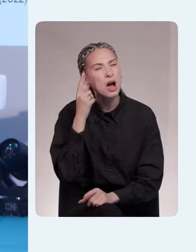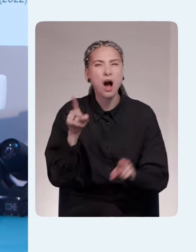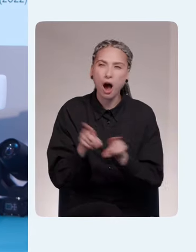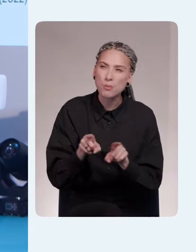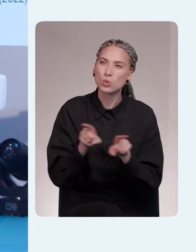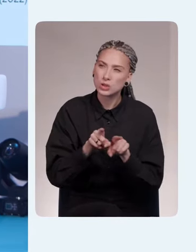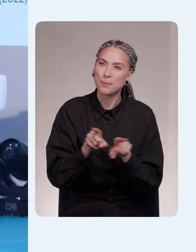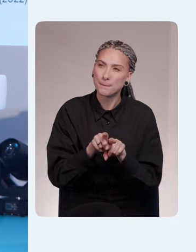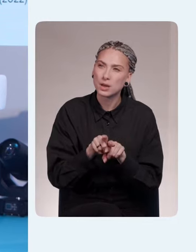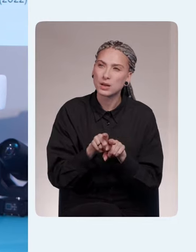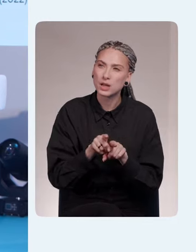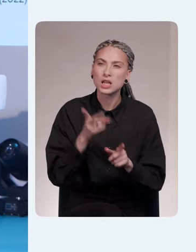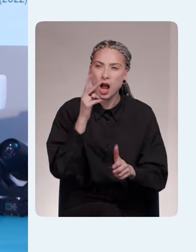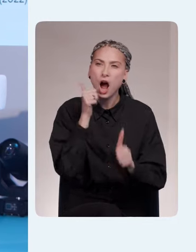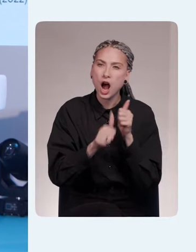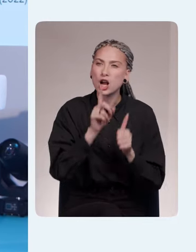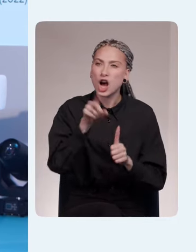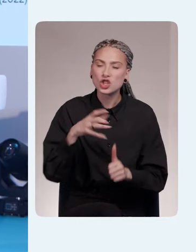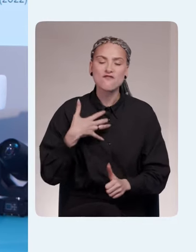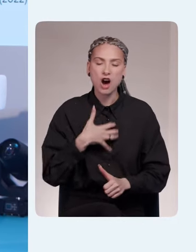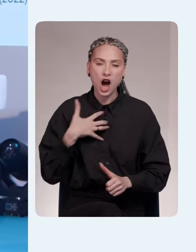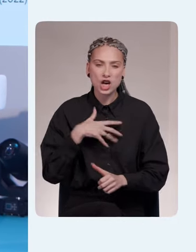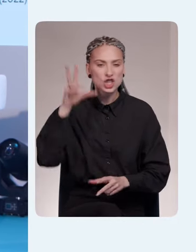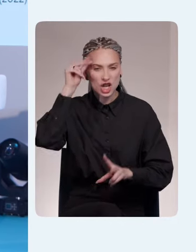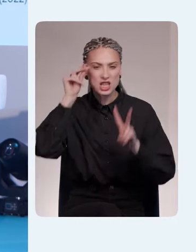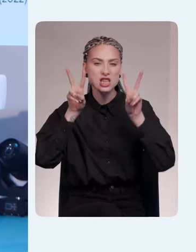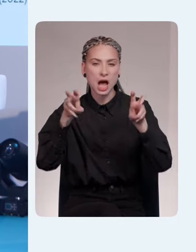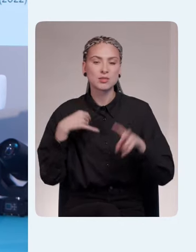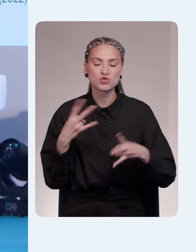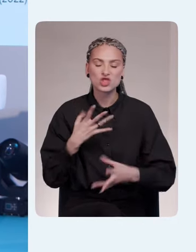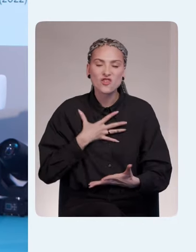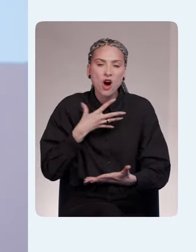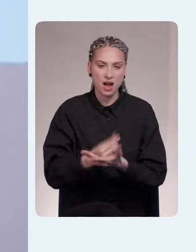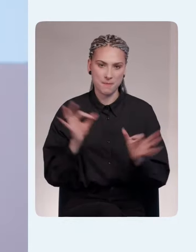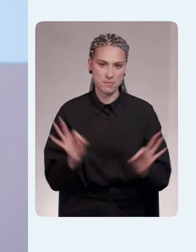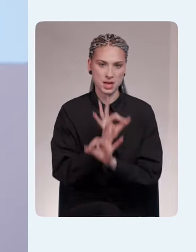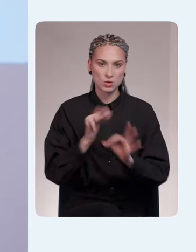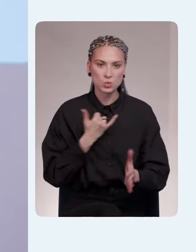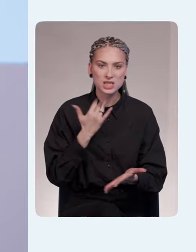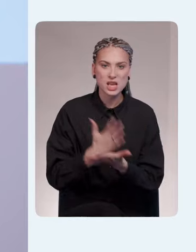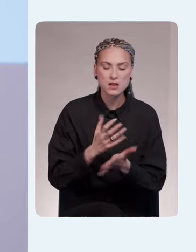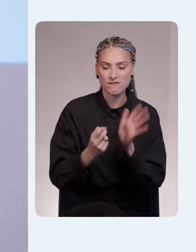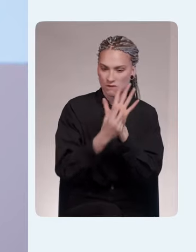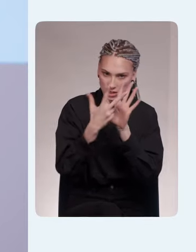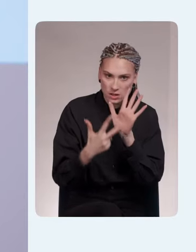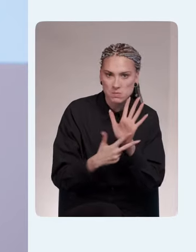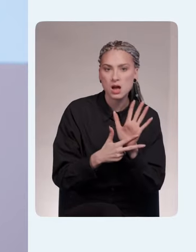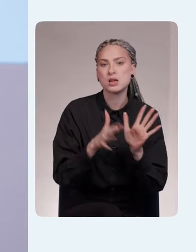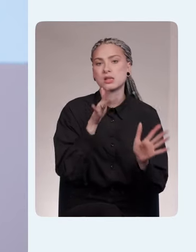бы для каждой важной даты нам нужна своя песня. У нас есть песня для 18